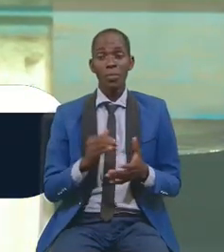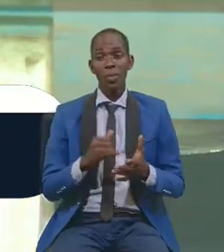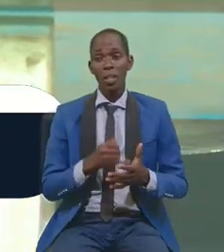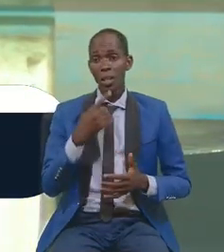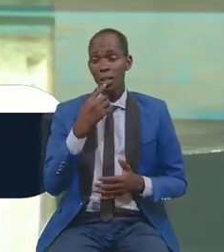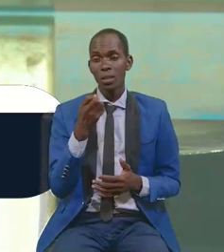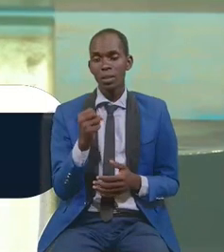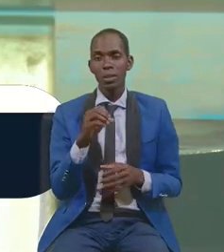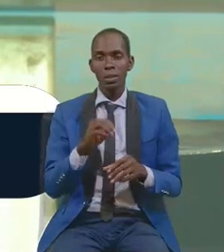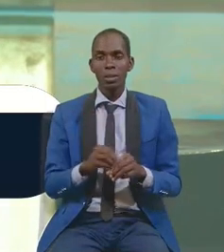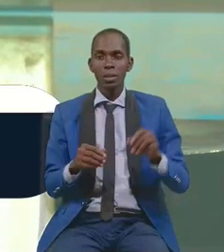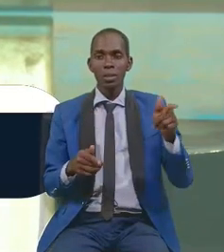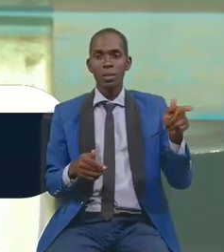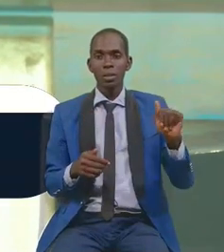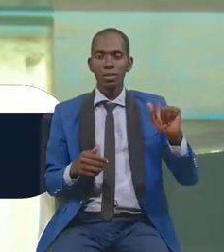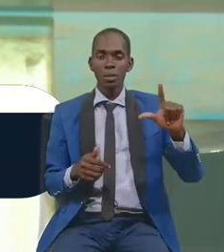Galates 3, 13.